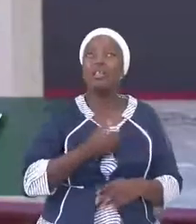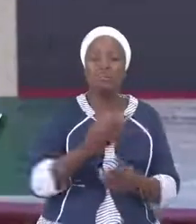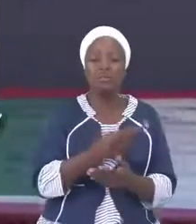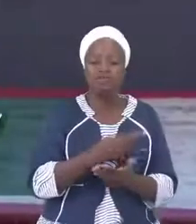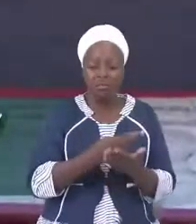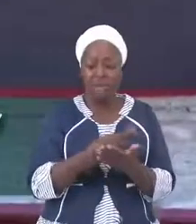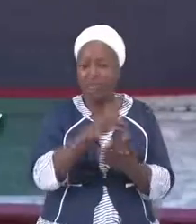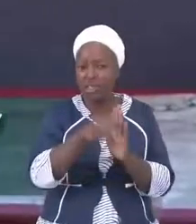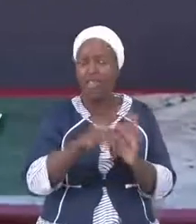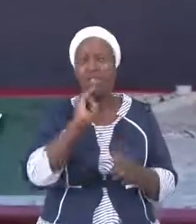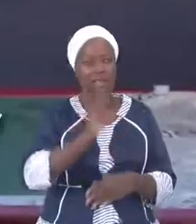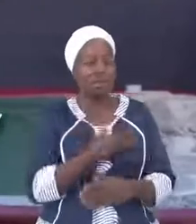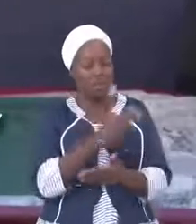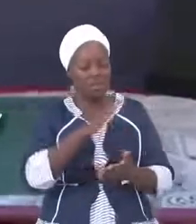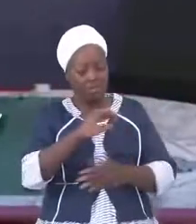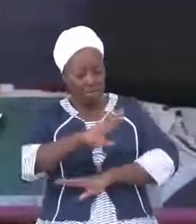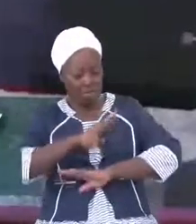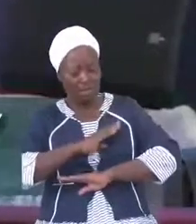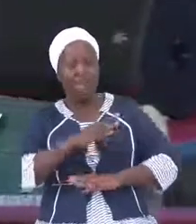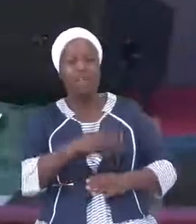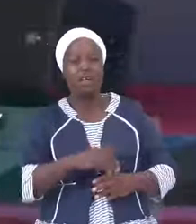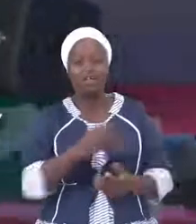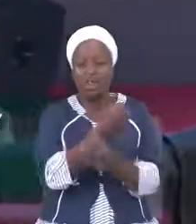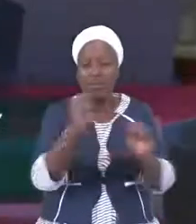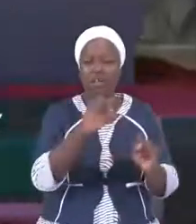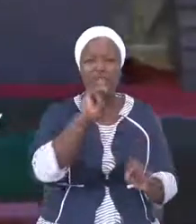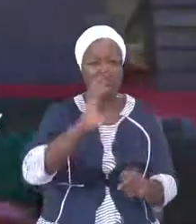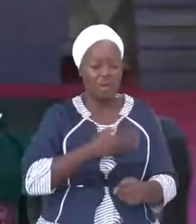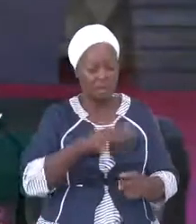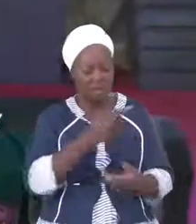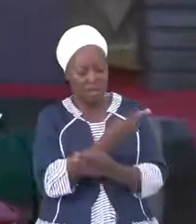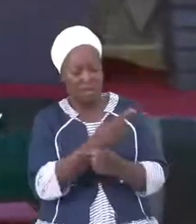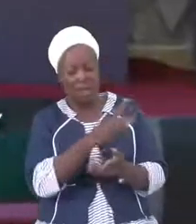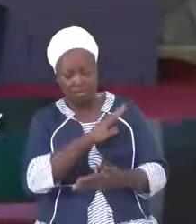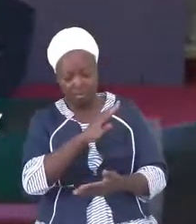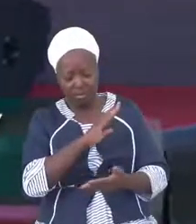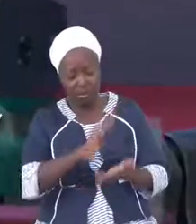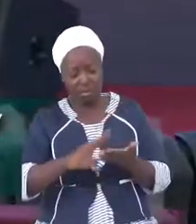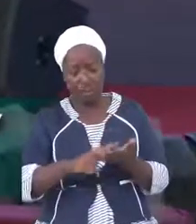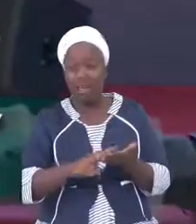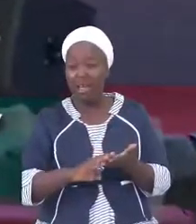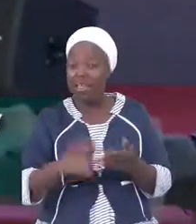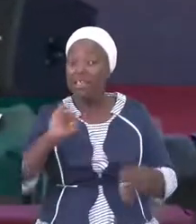suffisance. La justice, il est notre suffisance. La rédemption, il est notre suffisance.